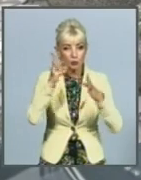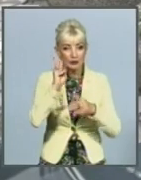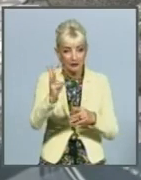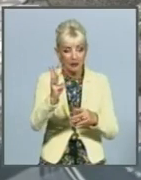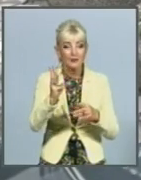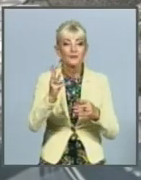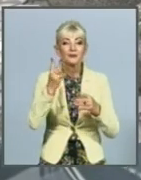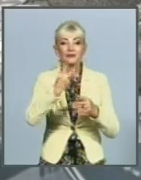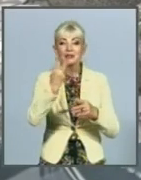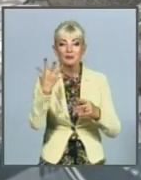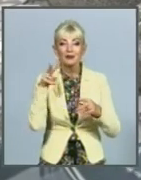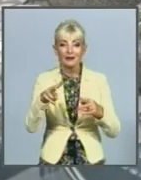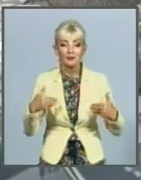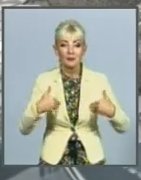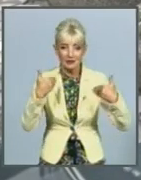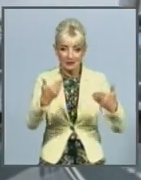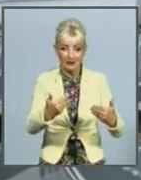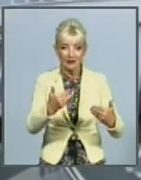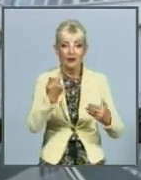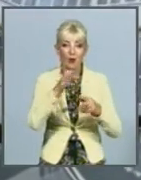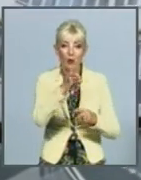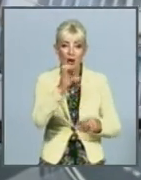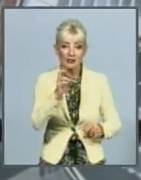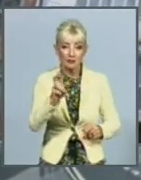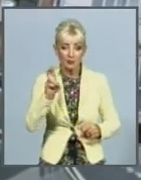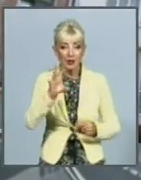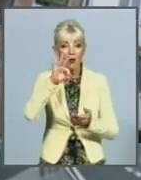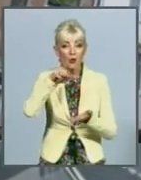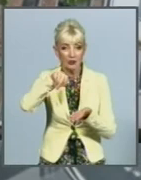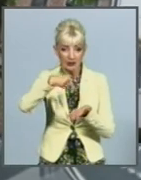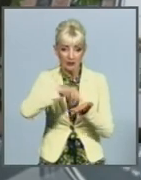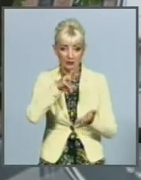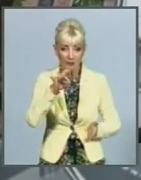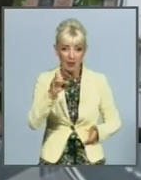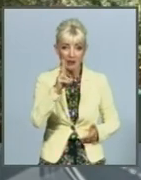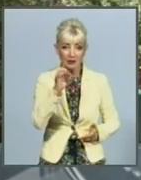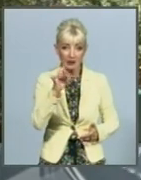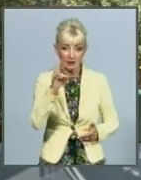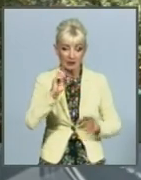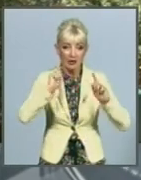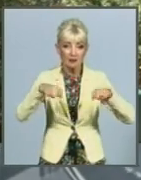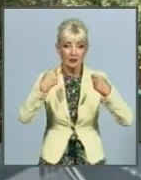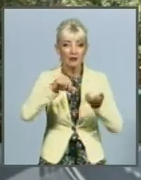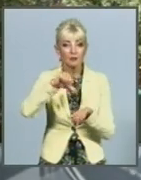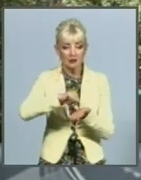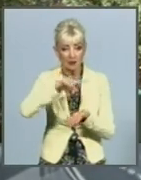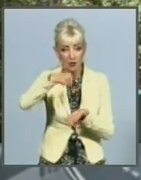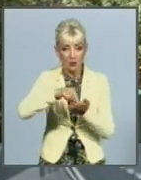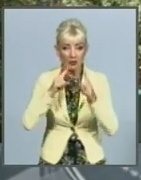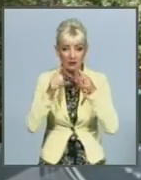25-річчя. Поздоровлення найпершому у Харкові ОСББ від міського голови Геннадія Кернеса передали представники